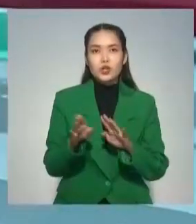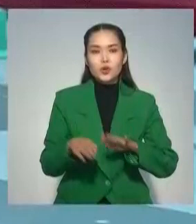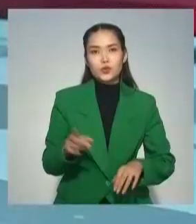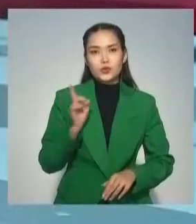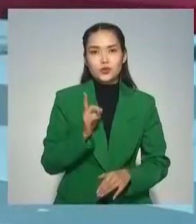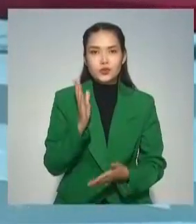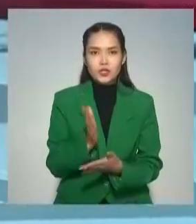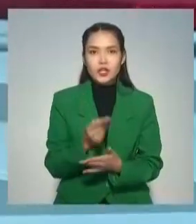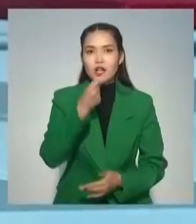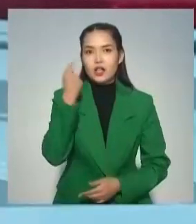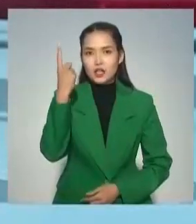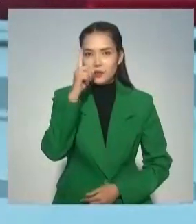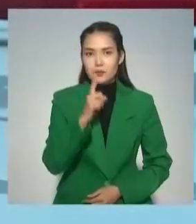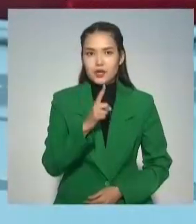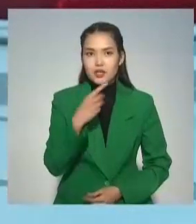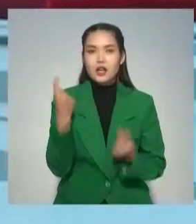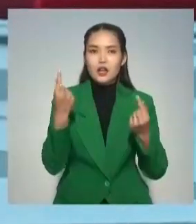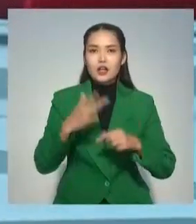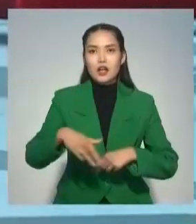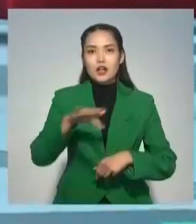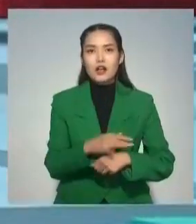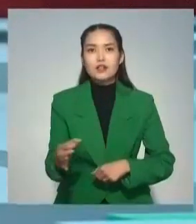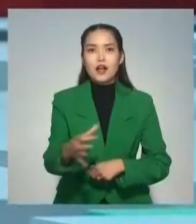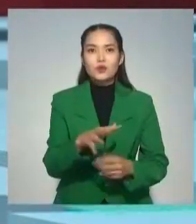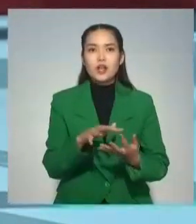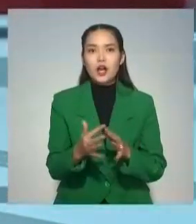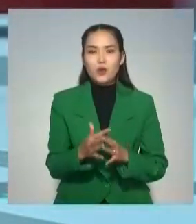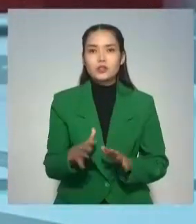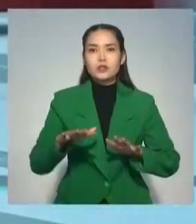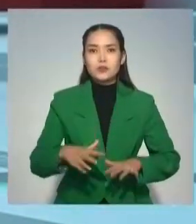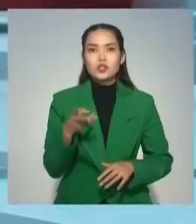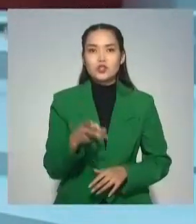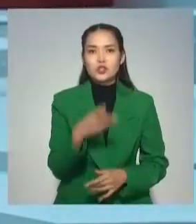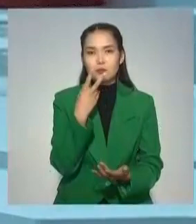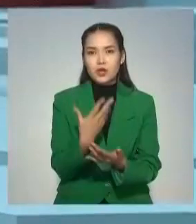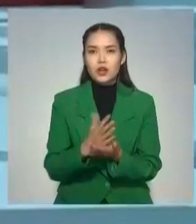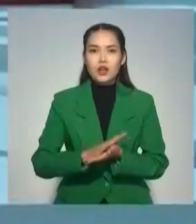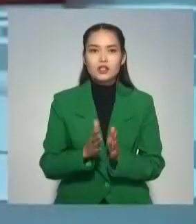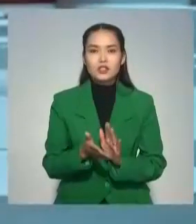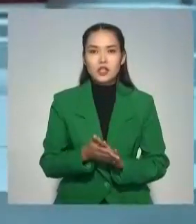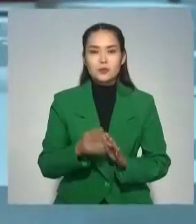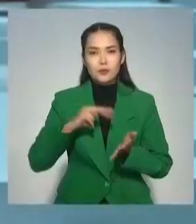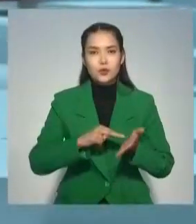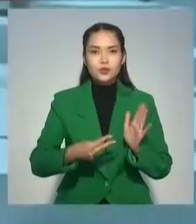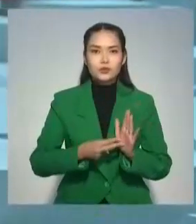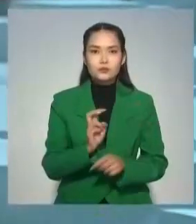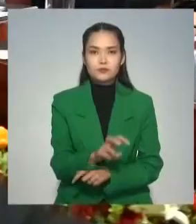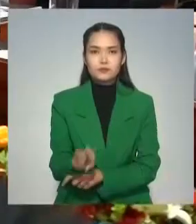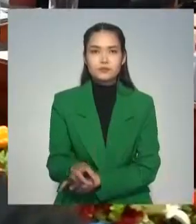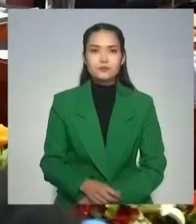күтілуде. Алдағы бір ай ішінде ірі қалалар мен аудан және ауылдық жерлерде 3000-ға жуық шара өткізу жоспарланған.